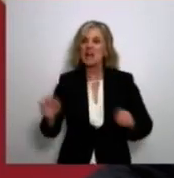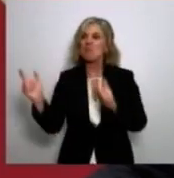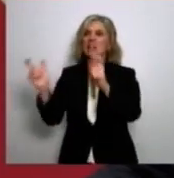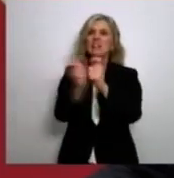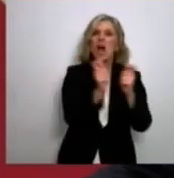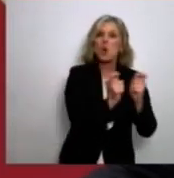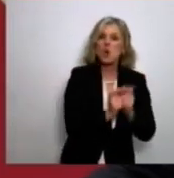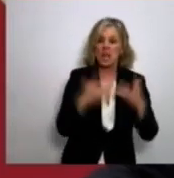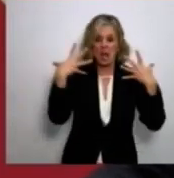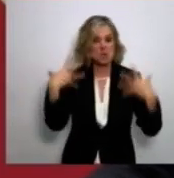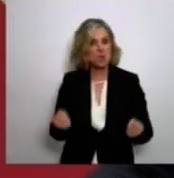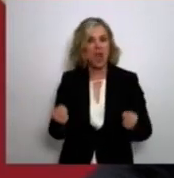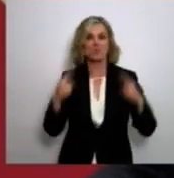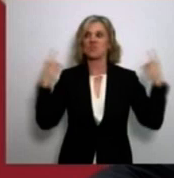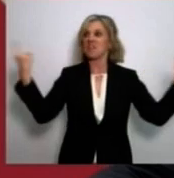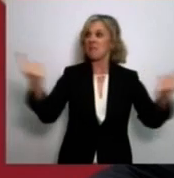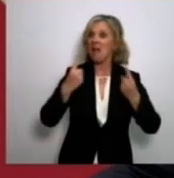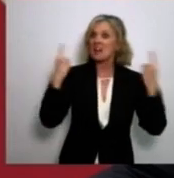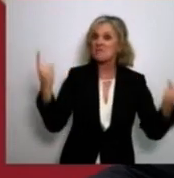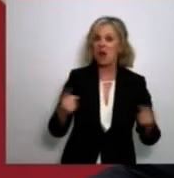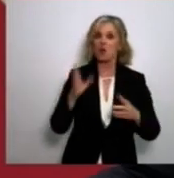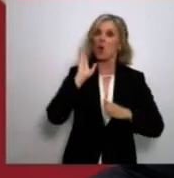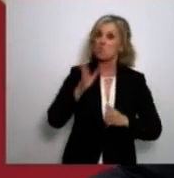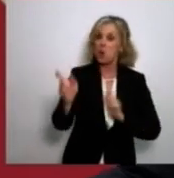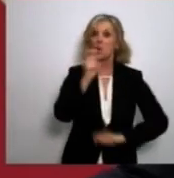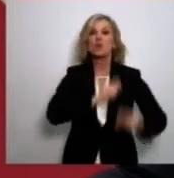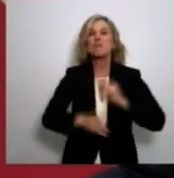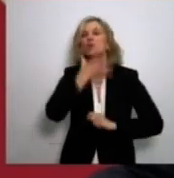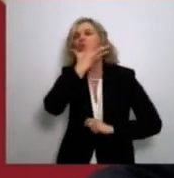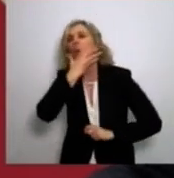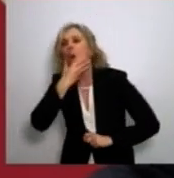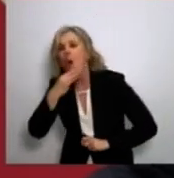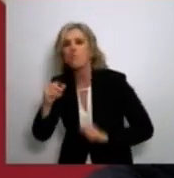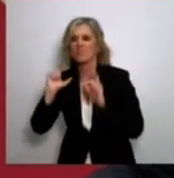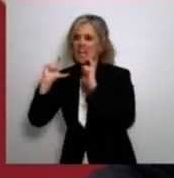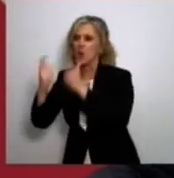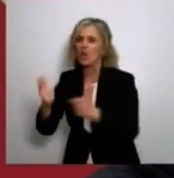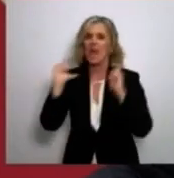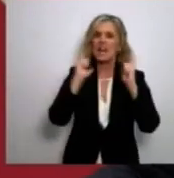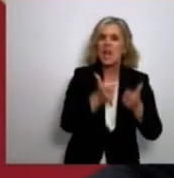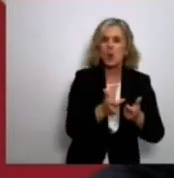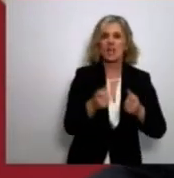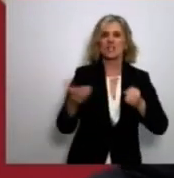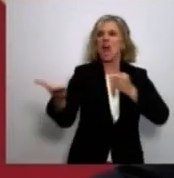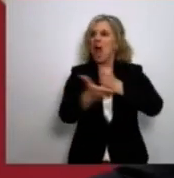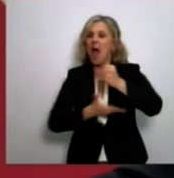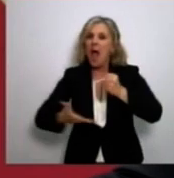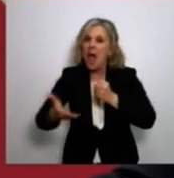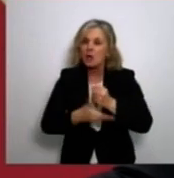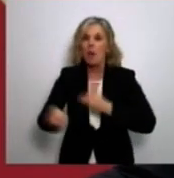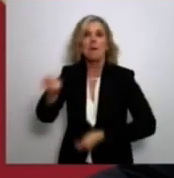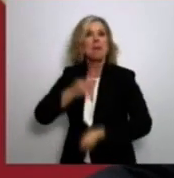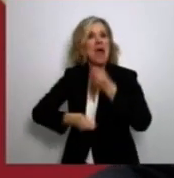για να μην μπορούν να κάνουν οικογένεια, για να μην μπορούν να ζήσουν στην ωραιότερη χώρα του κόσμου, τα βγάζει από την